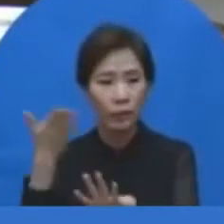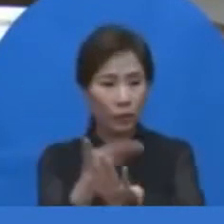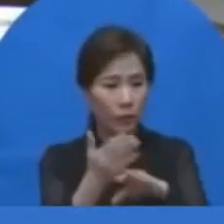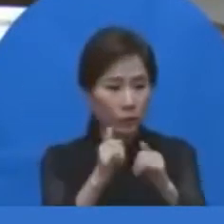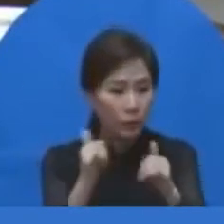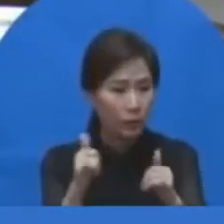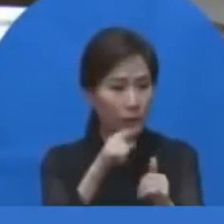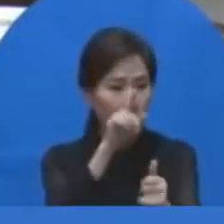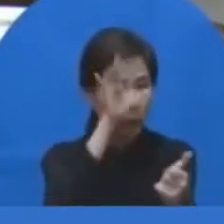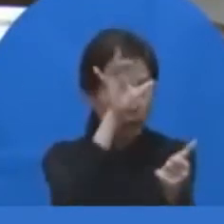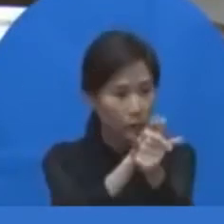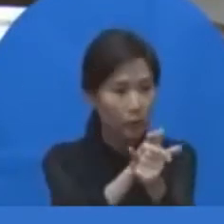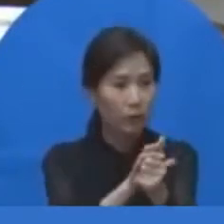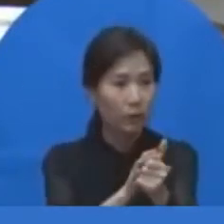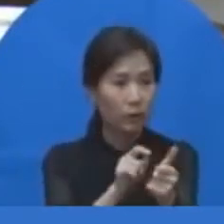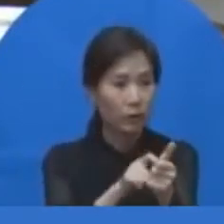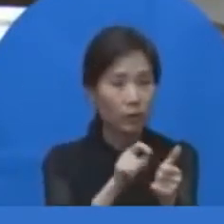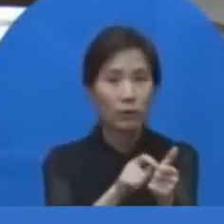대리인들이 이 말씀을